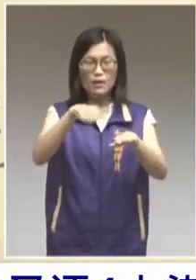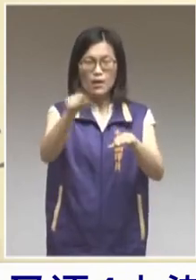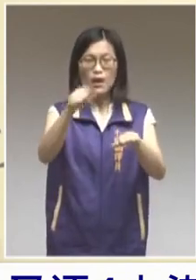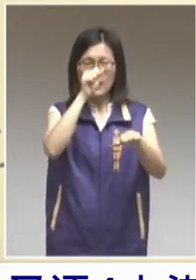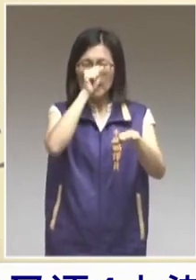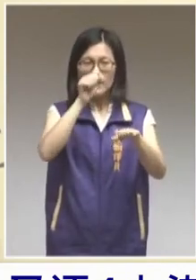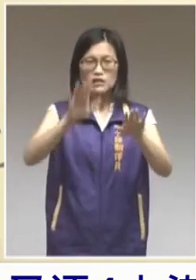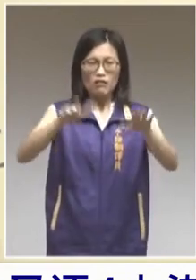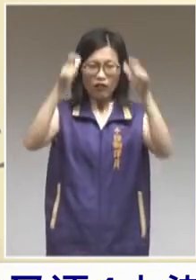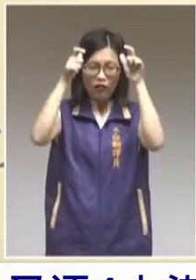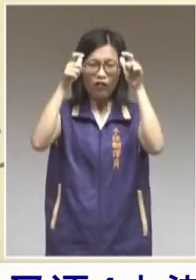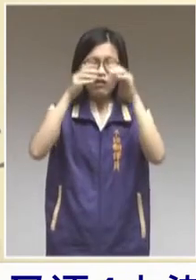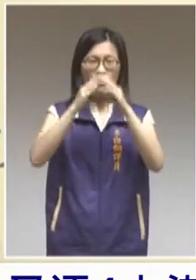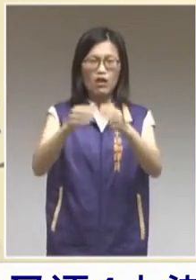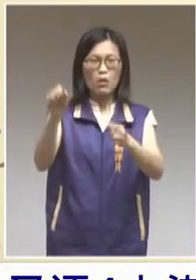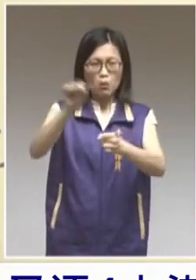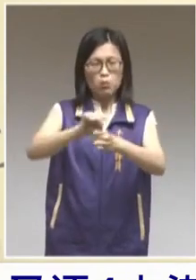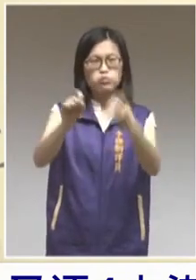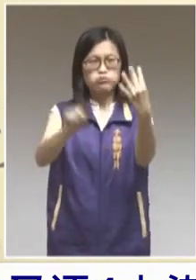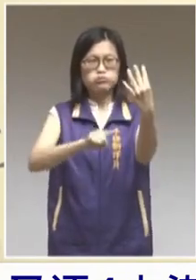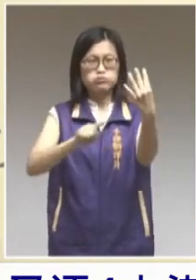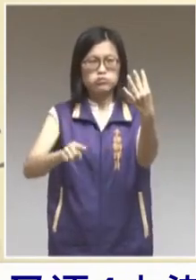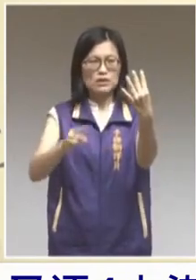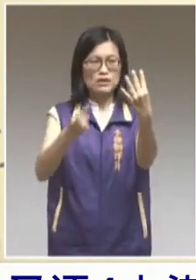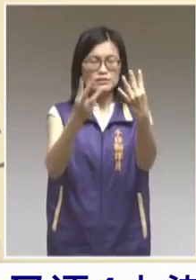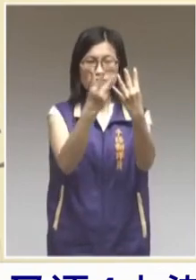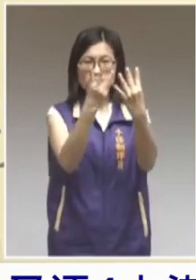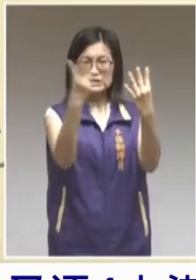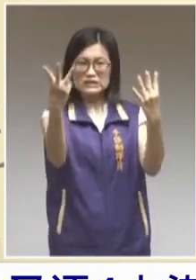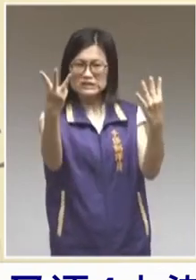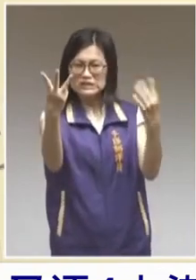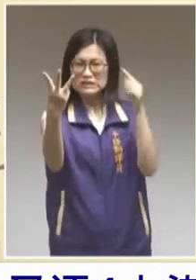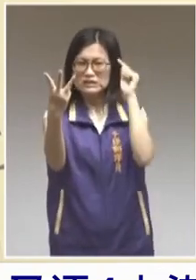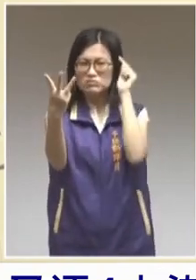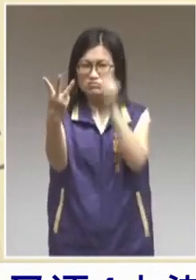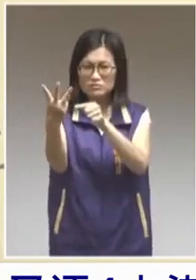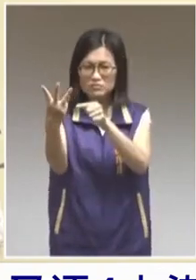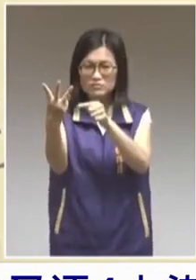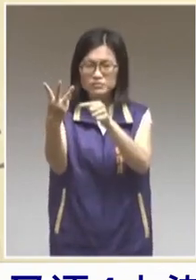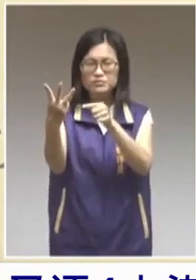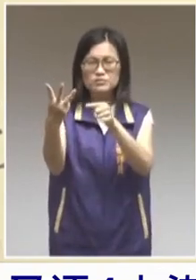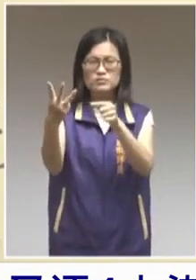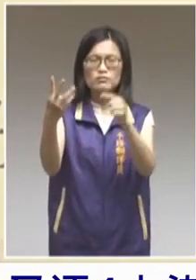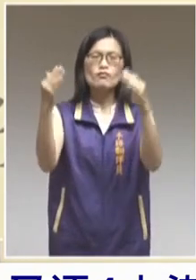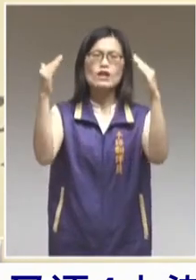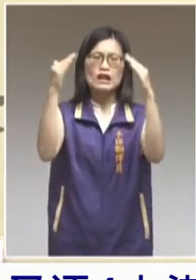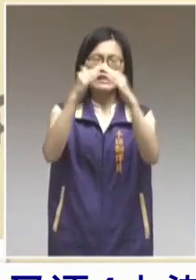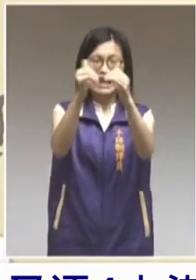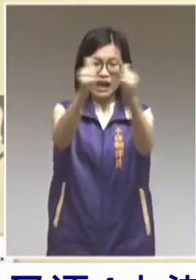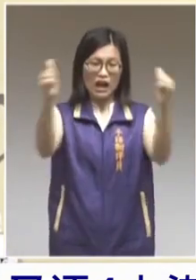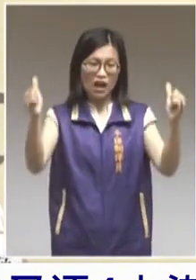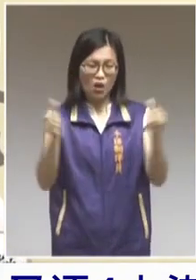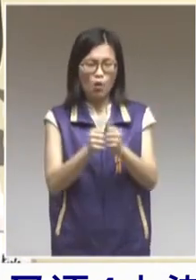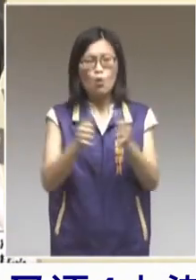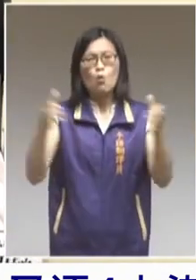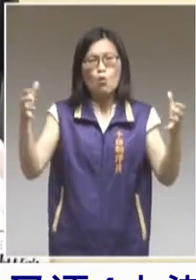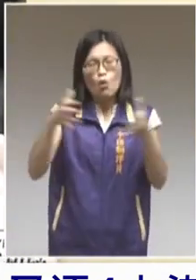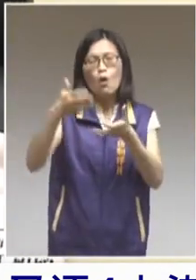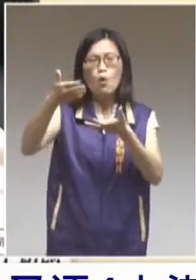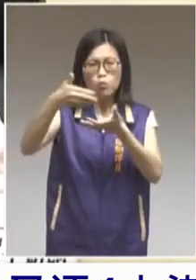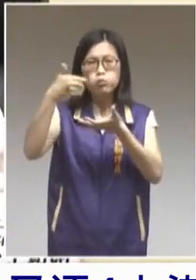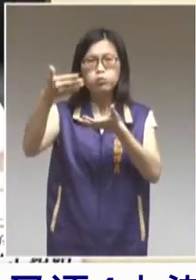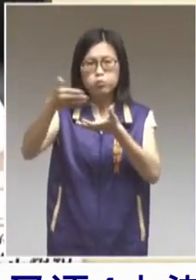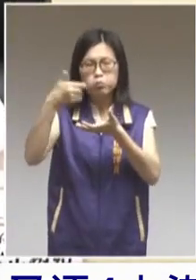新增4例本土个案，那其中3例是跟家族的一个聚餐有关系